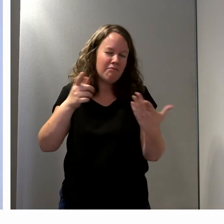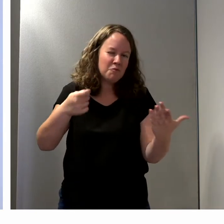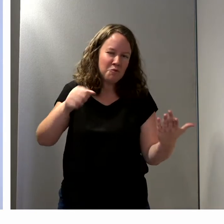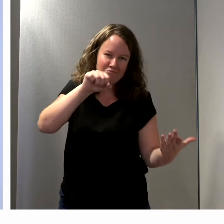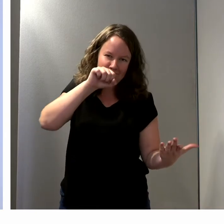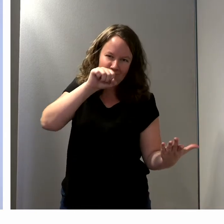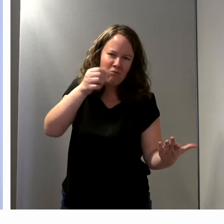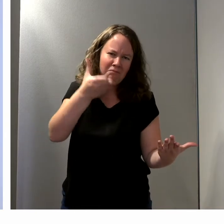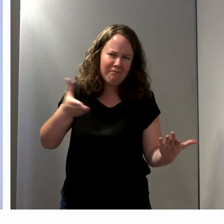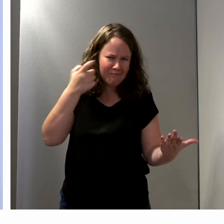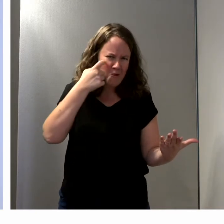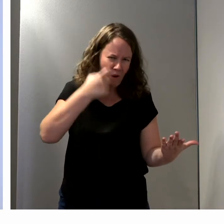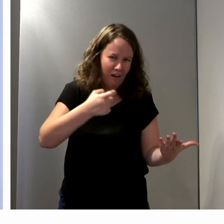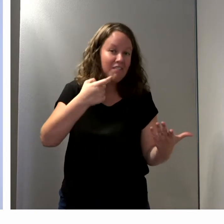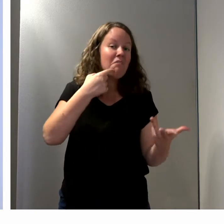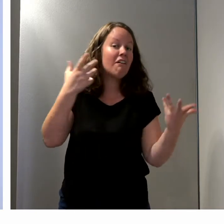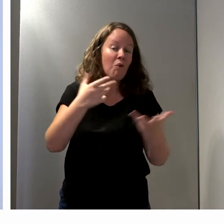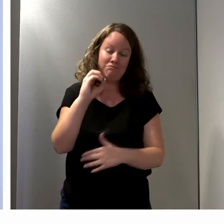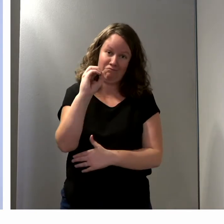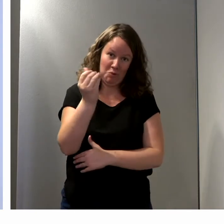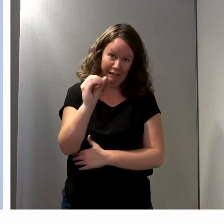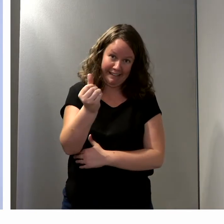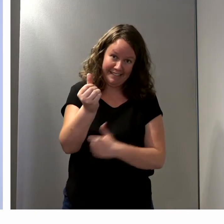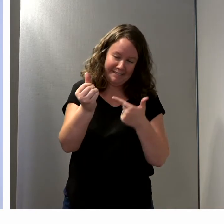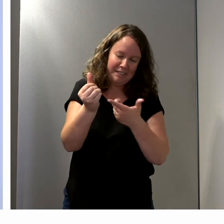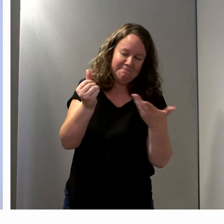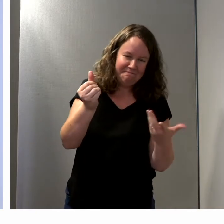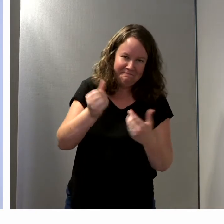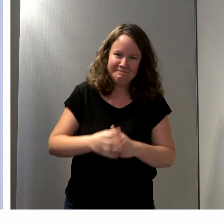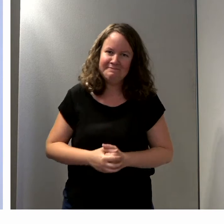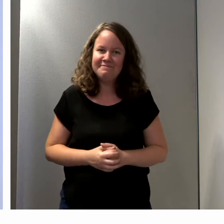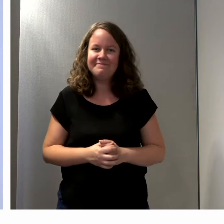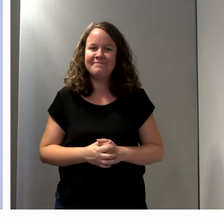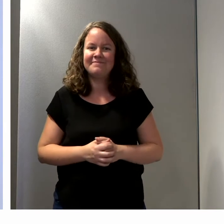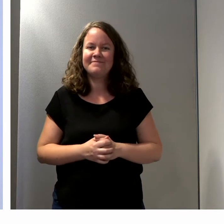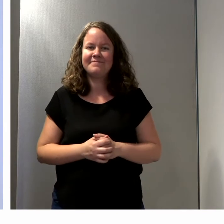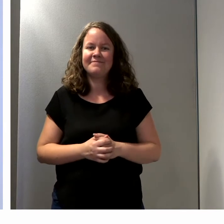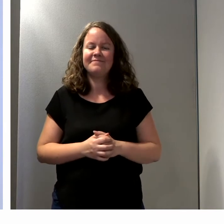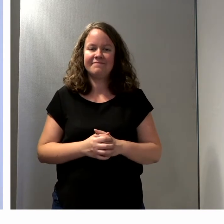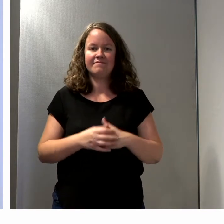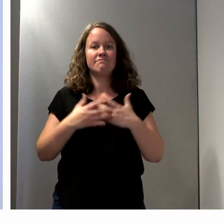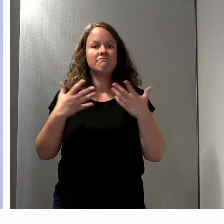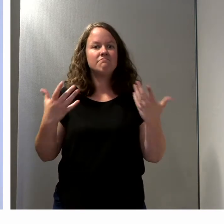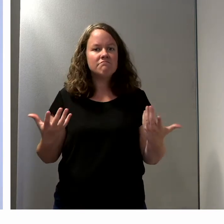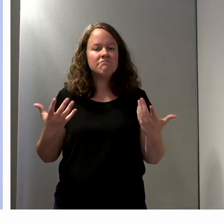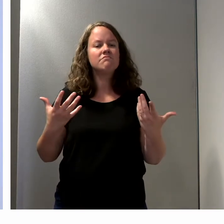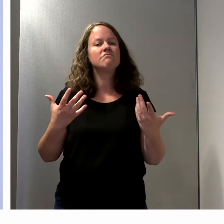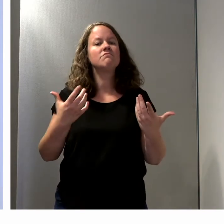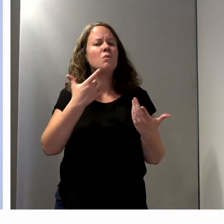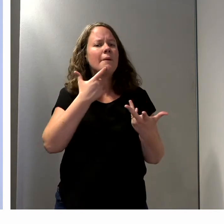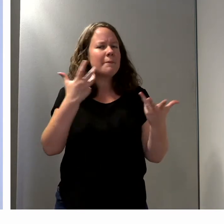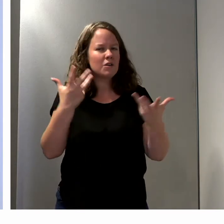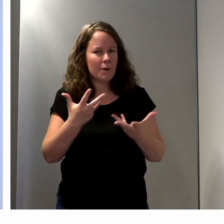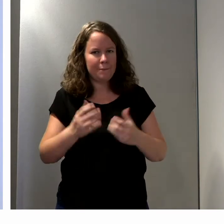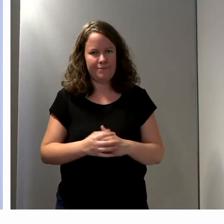beaucoup d'entre vous le savez déjà, qui est le numérique, avec pour énoncer de table ronde des